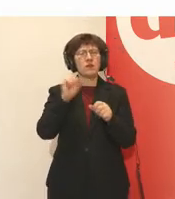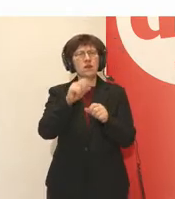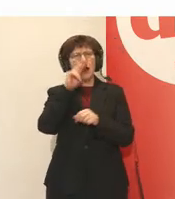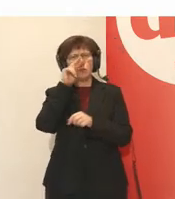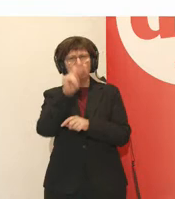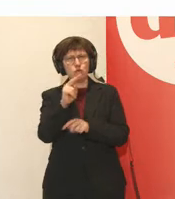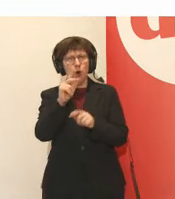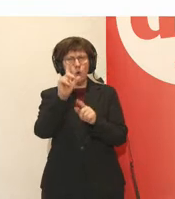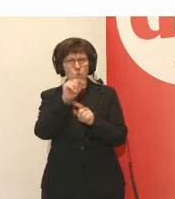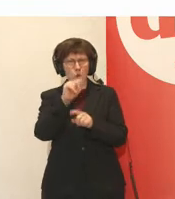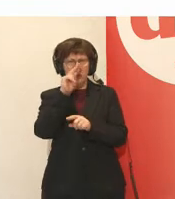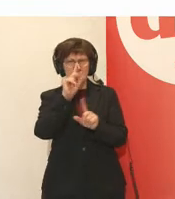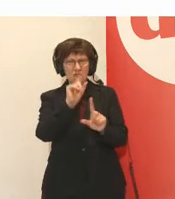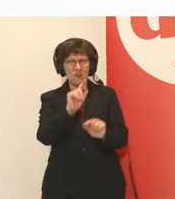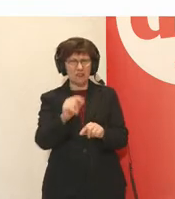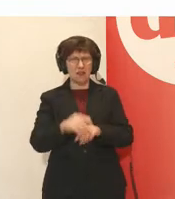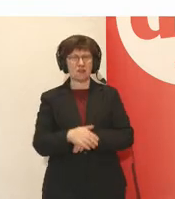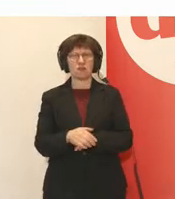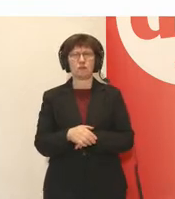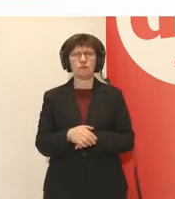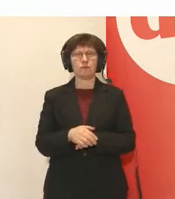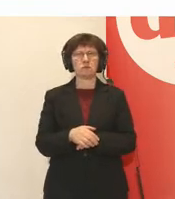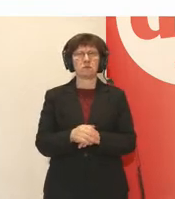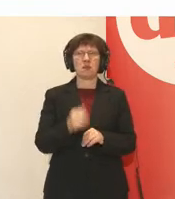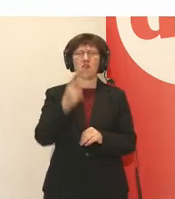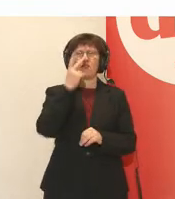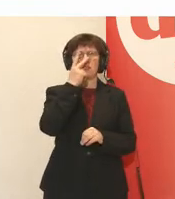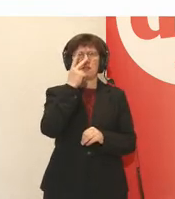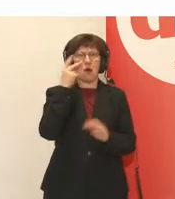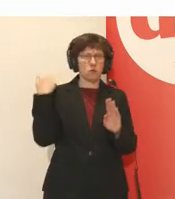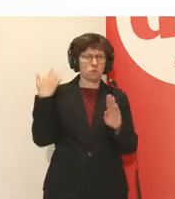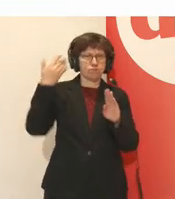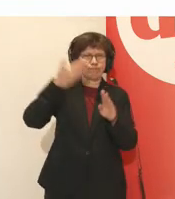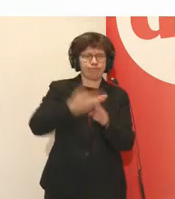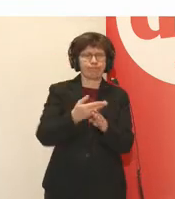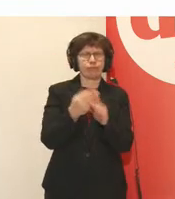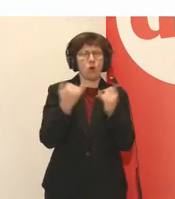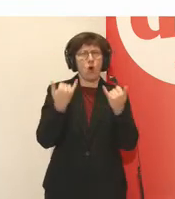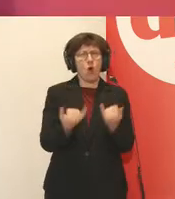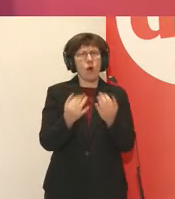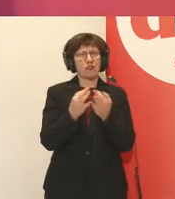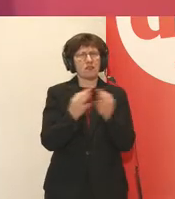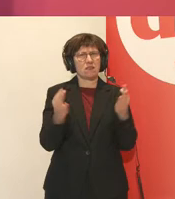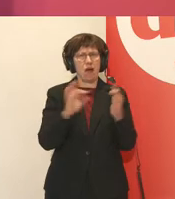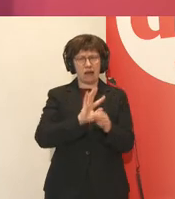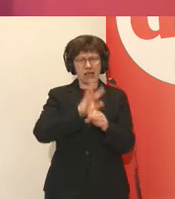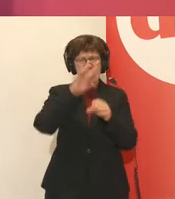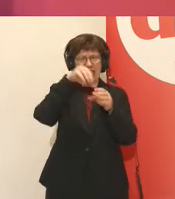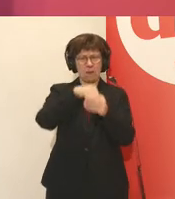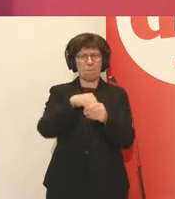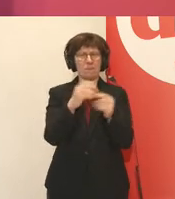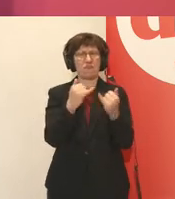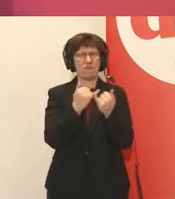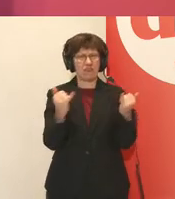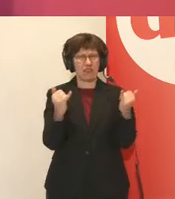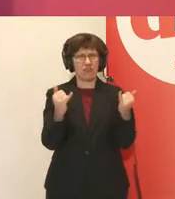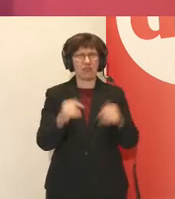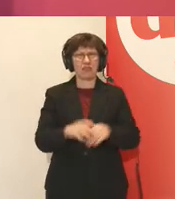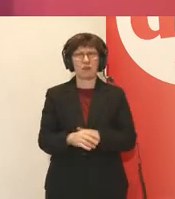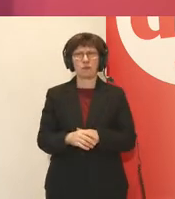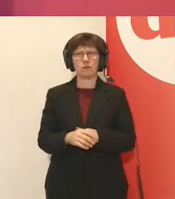darauf gucken was so passiert ist und wie wir den heutigen tag darin einordnen können